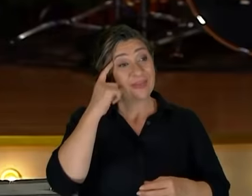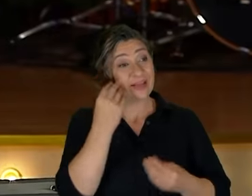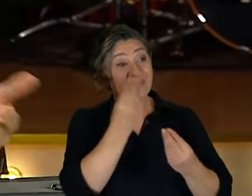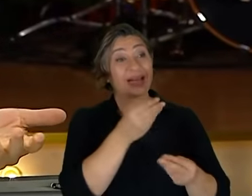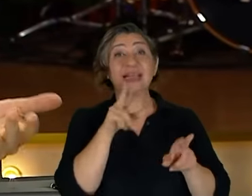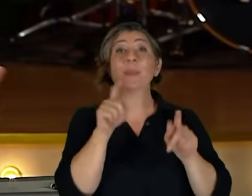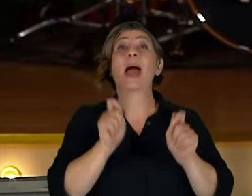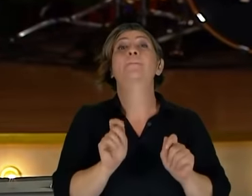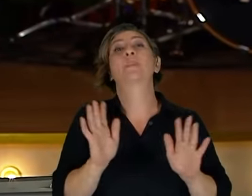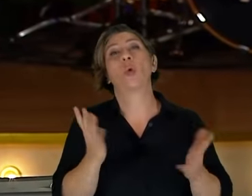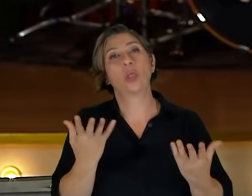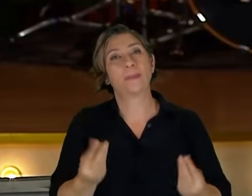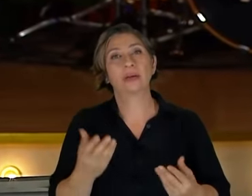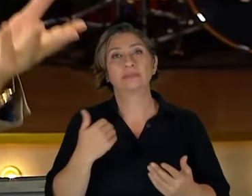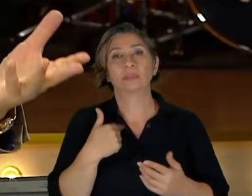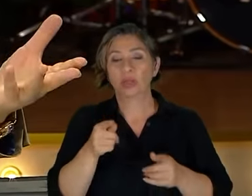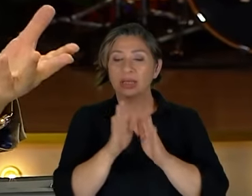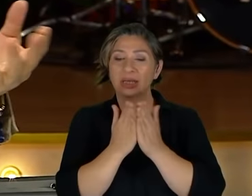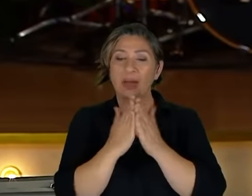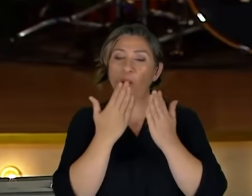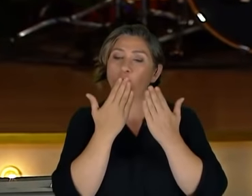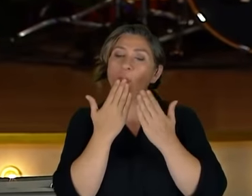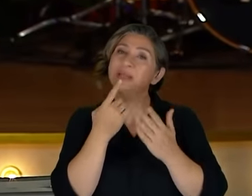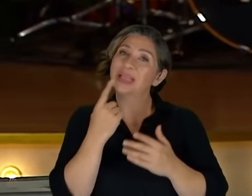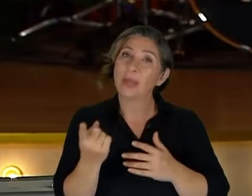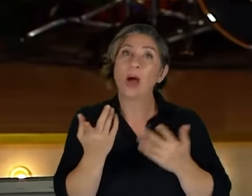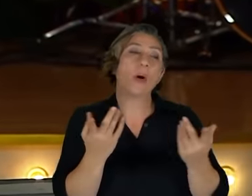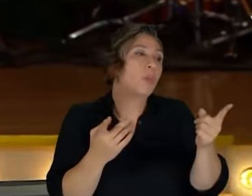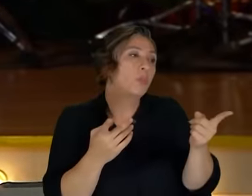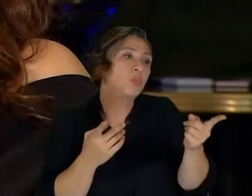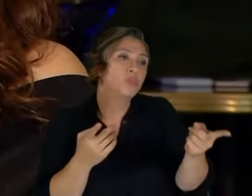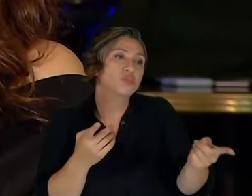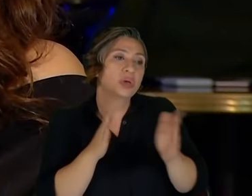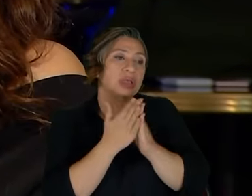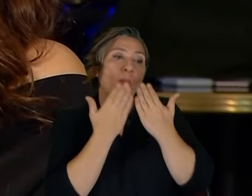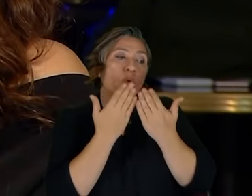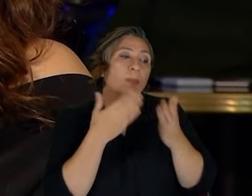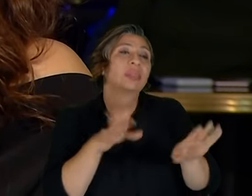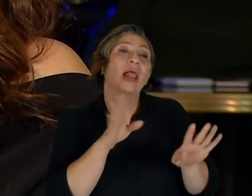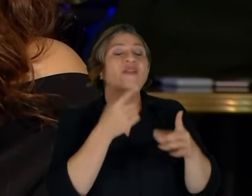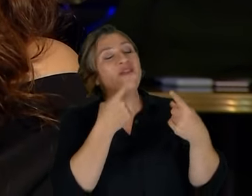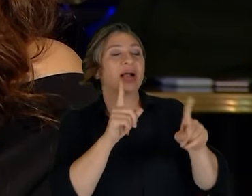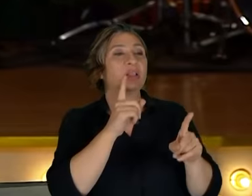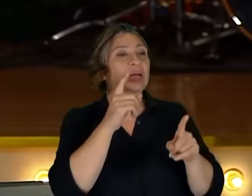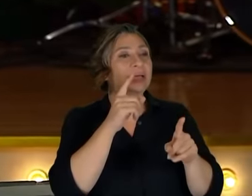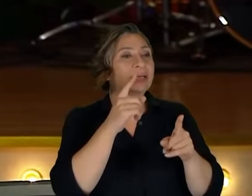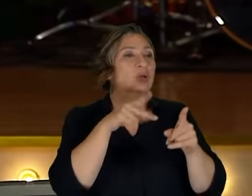tarzda yapmıyor olabilir. Yani mesela ben bunda kitap okumayı öneririm de bu insan kitap okuyarak değil, başka